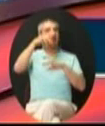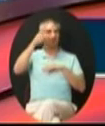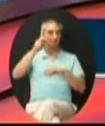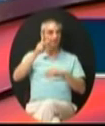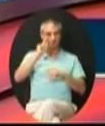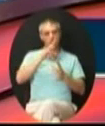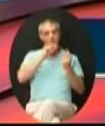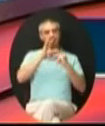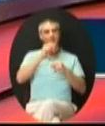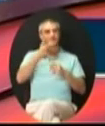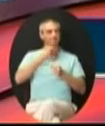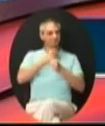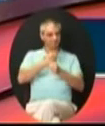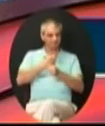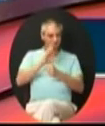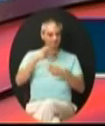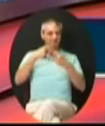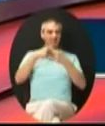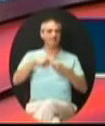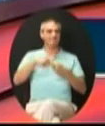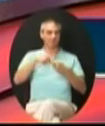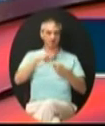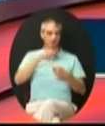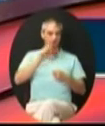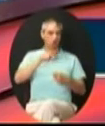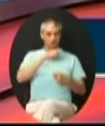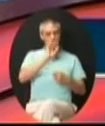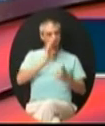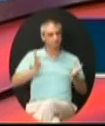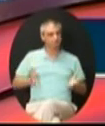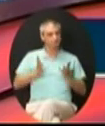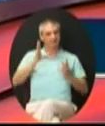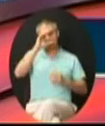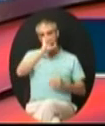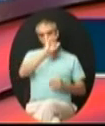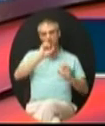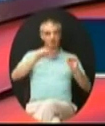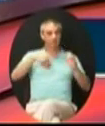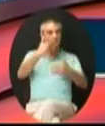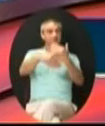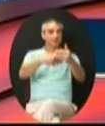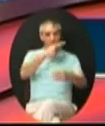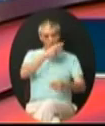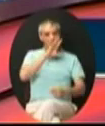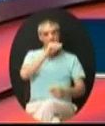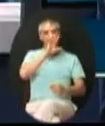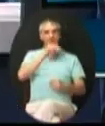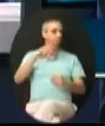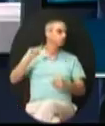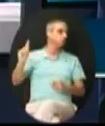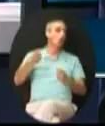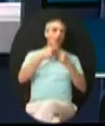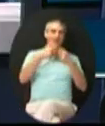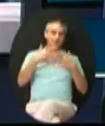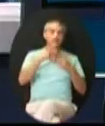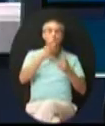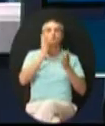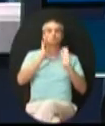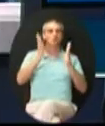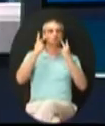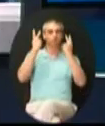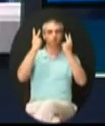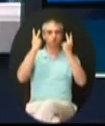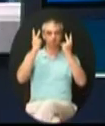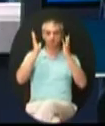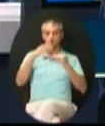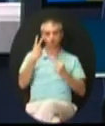בעצמו, ומדבר עם הסנאטורים ועם חברי הקונגרס, בשביל לדחוף את האג'נדה של הנשיא קדימה. והוא גם מדבר עם שאר חברי הקבינט, הוא גורם מאוד מאוד